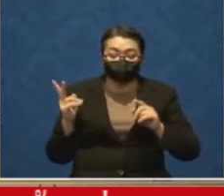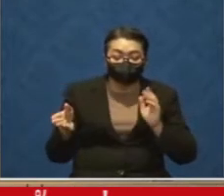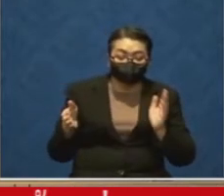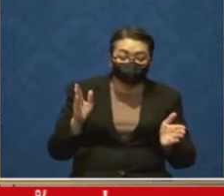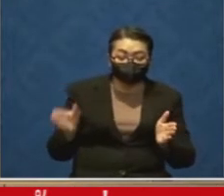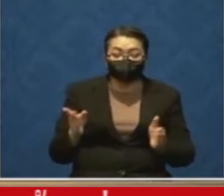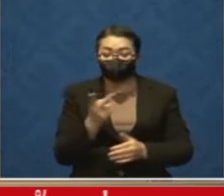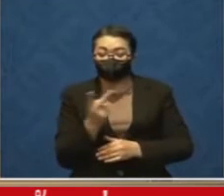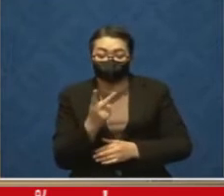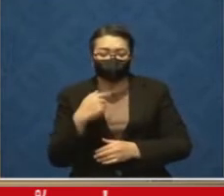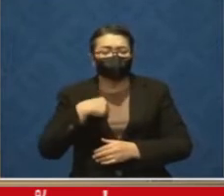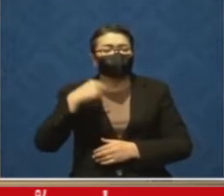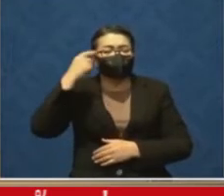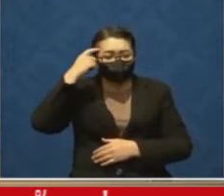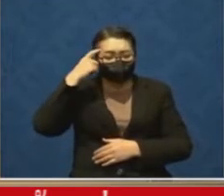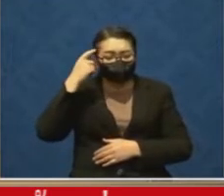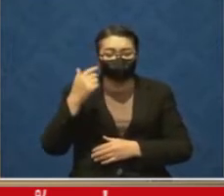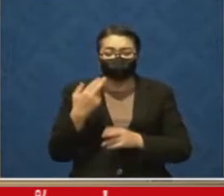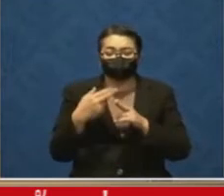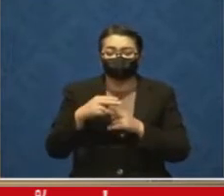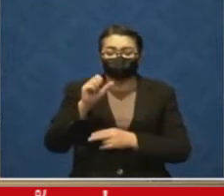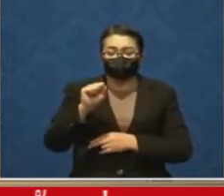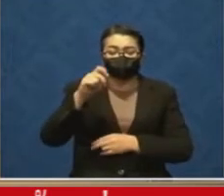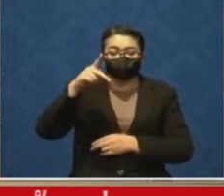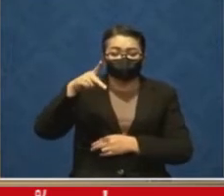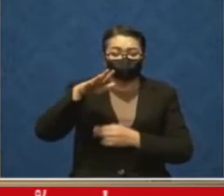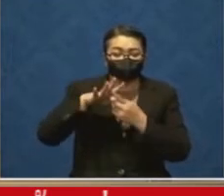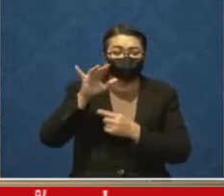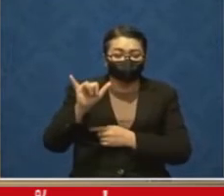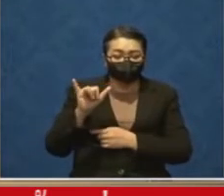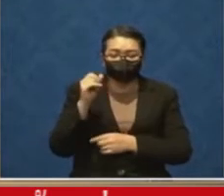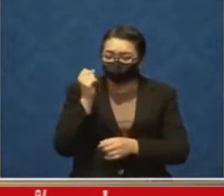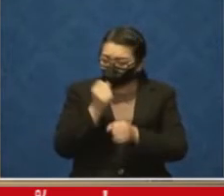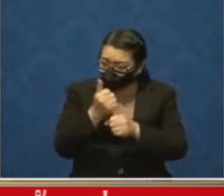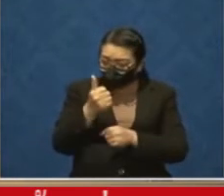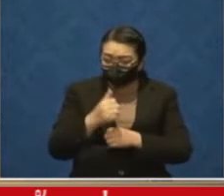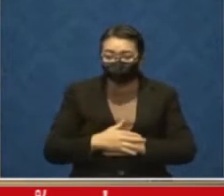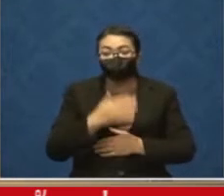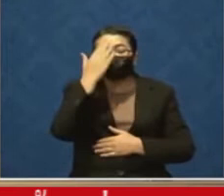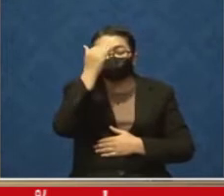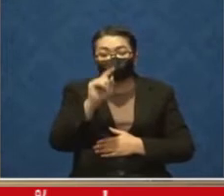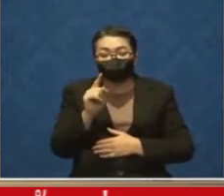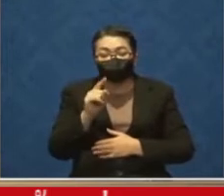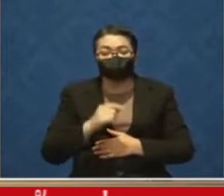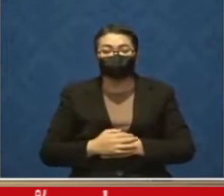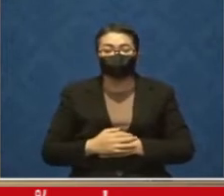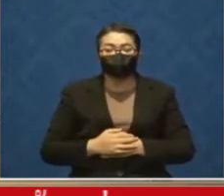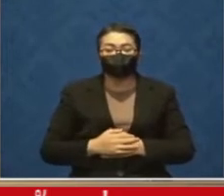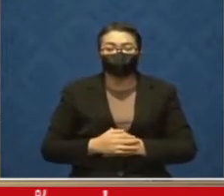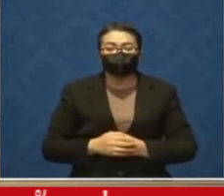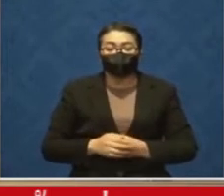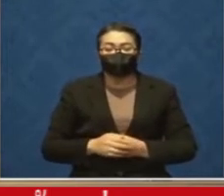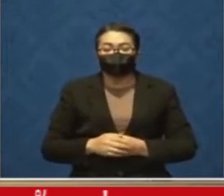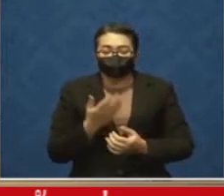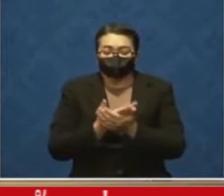้แต่ผมเดินพักัท่านเลยนะครับว่าSkyitex้แ่นอนครับผมตองพูดถเรองนี้พออะไรครับจริงๆ